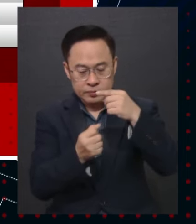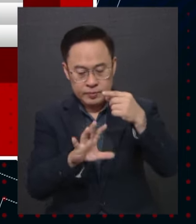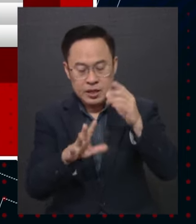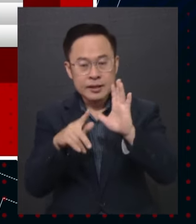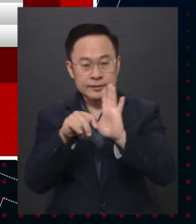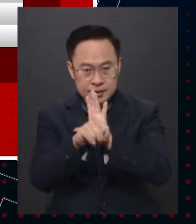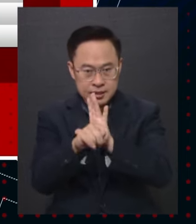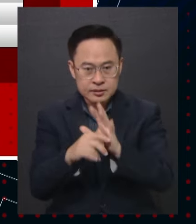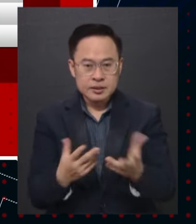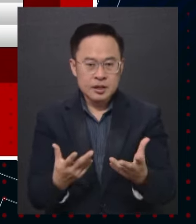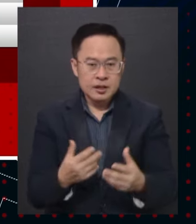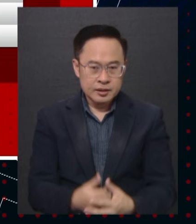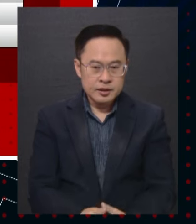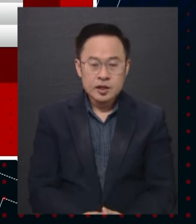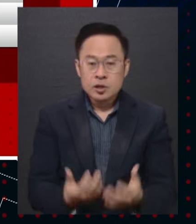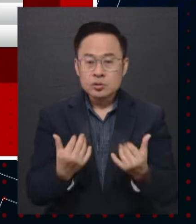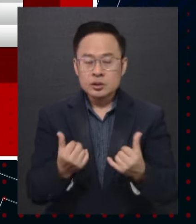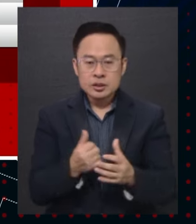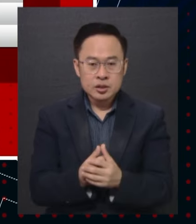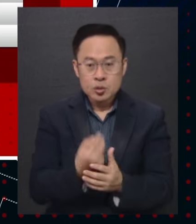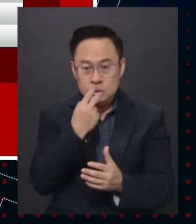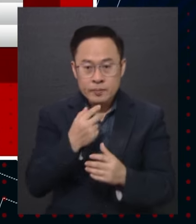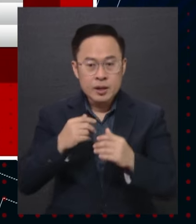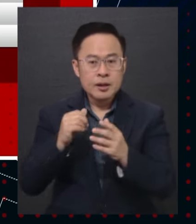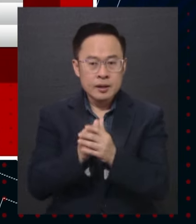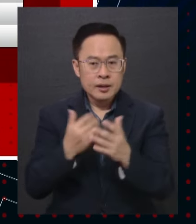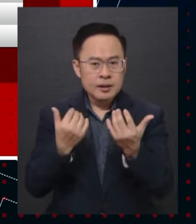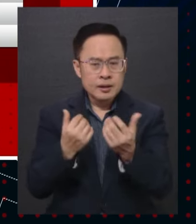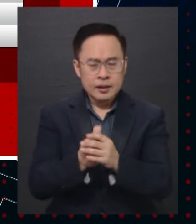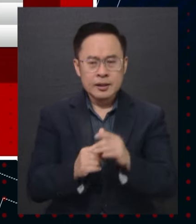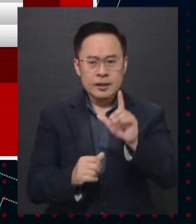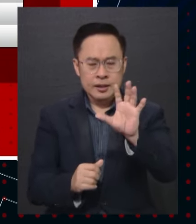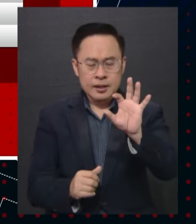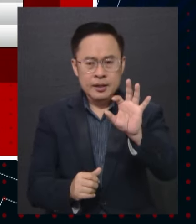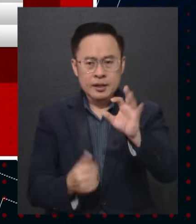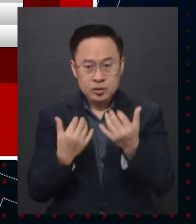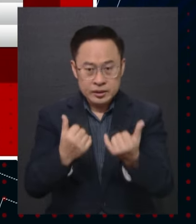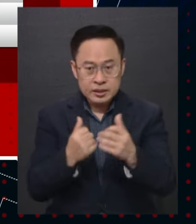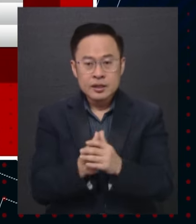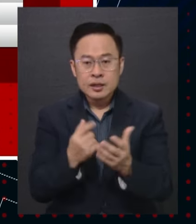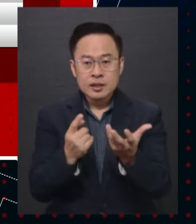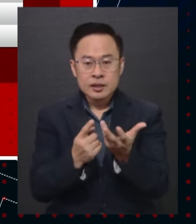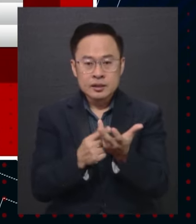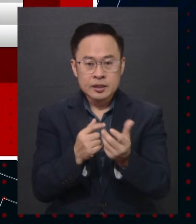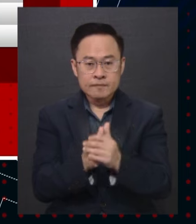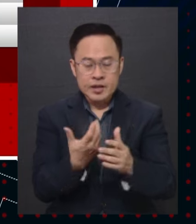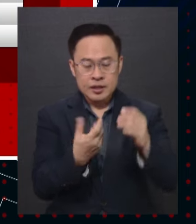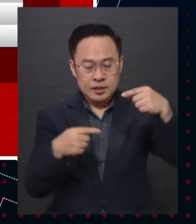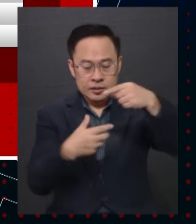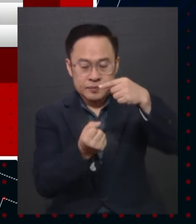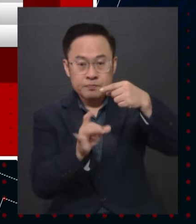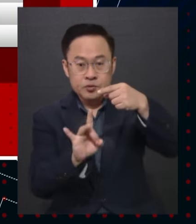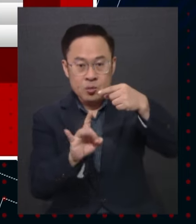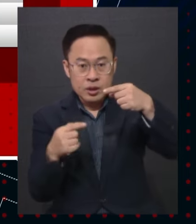ขยับกันได้หมดเลยเพราะฉะนั้นเนี่ยมีถ้าดูจากตรงนี้เนี่ยเพดานอยู่ที่20แต้มเท่ากับว่าอันดับ8